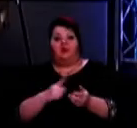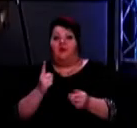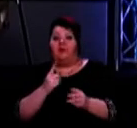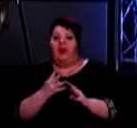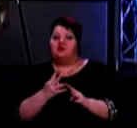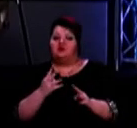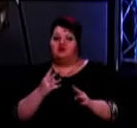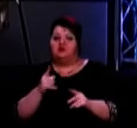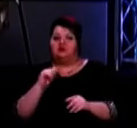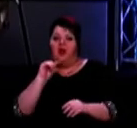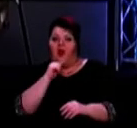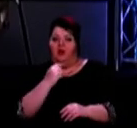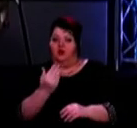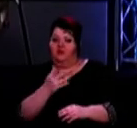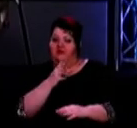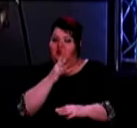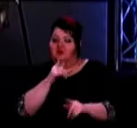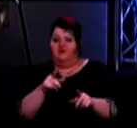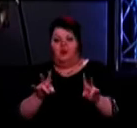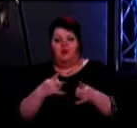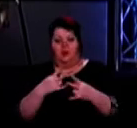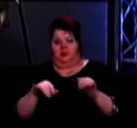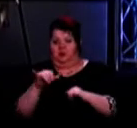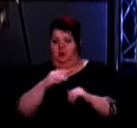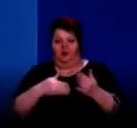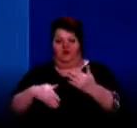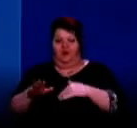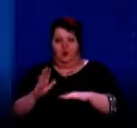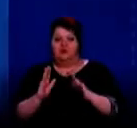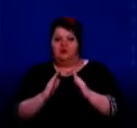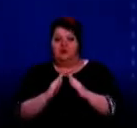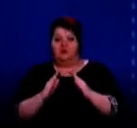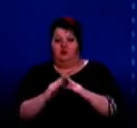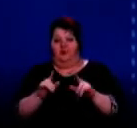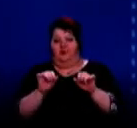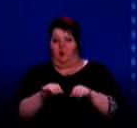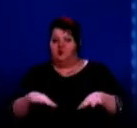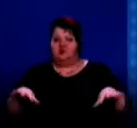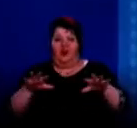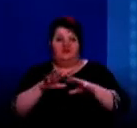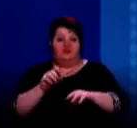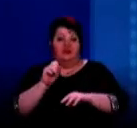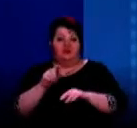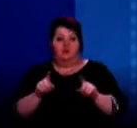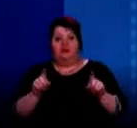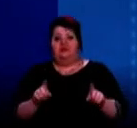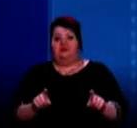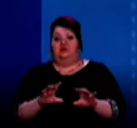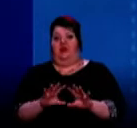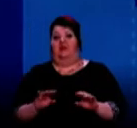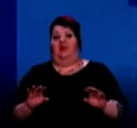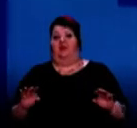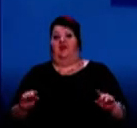чергу, це економить ваш час, вам не потрібно нікуди виходити з дому, ви можете все замовити, сидячи на дивані,